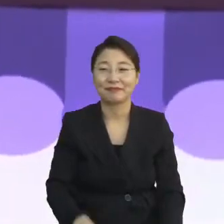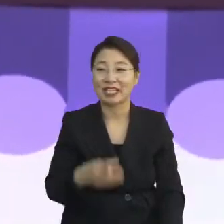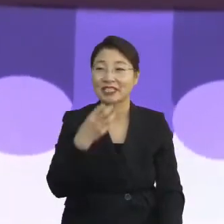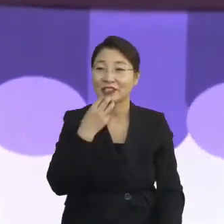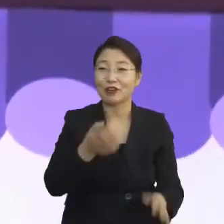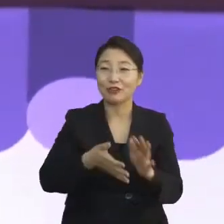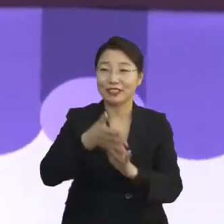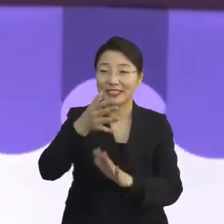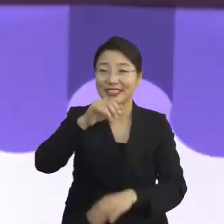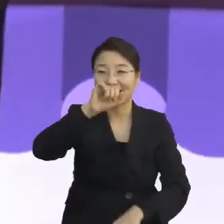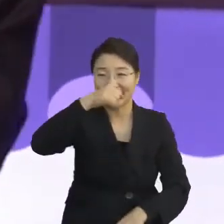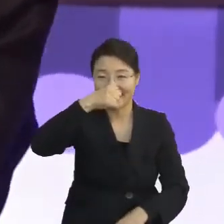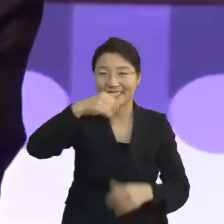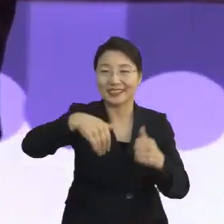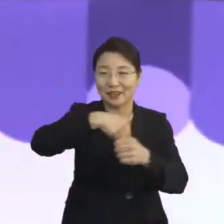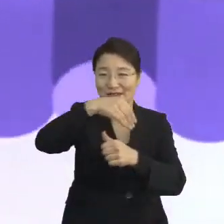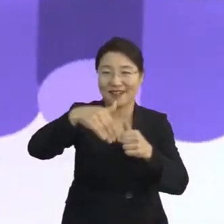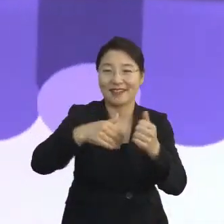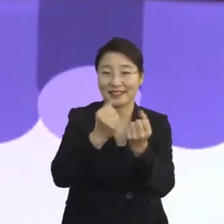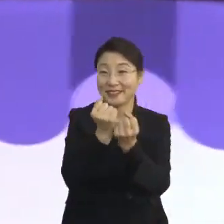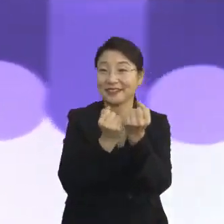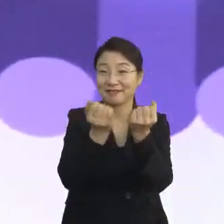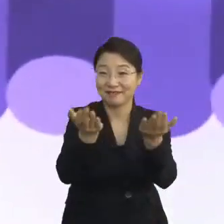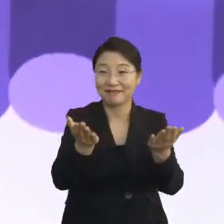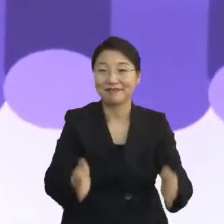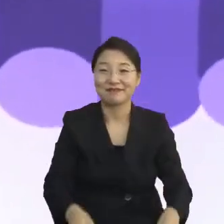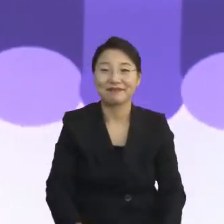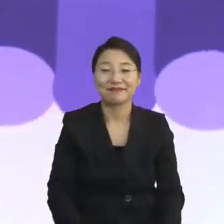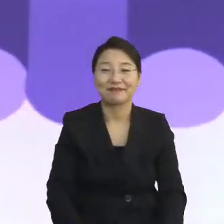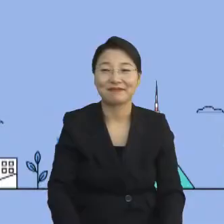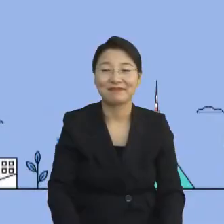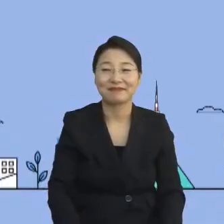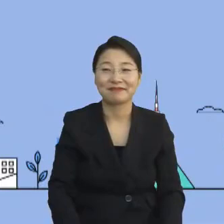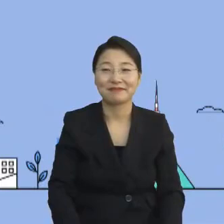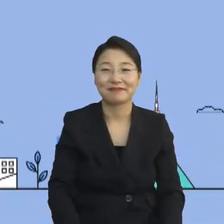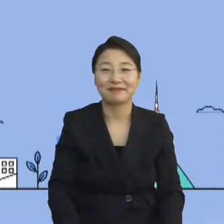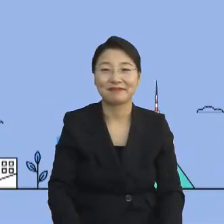서울시 예산 현황부터 간단히 설명드리면 일단